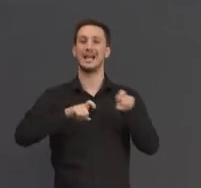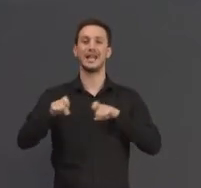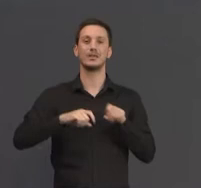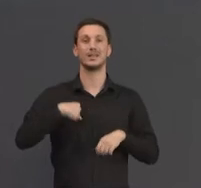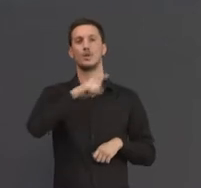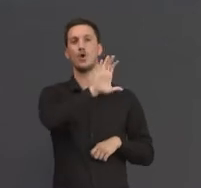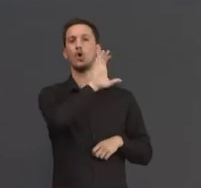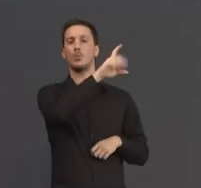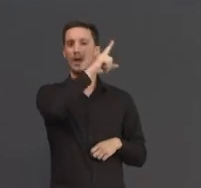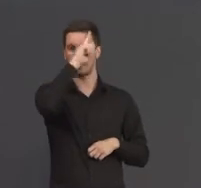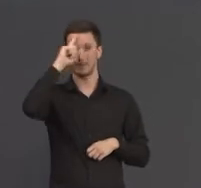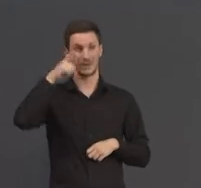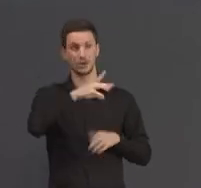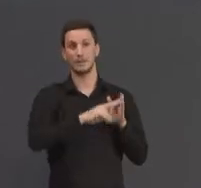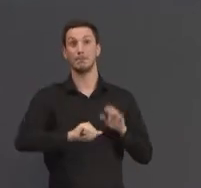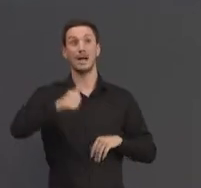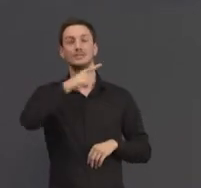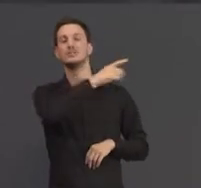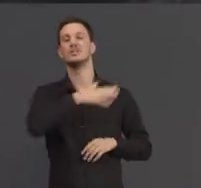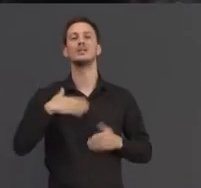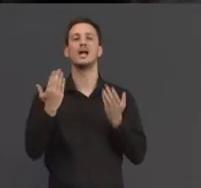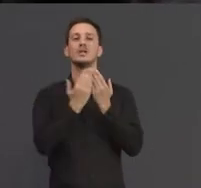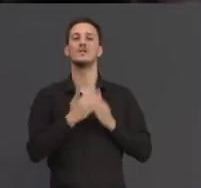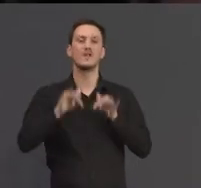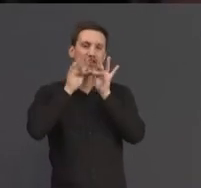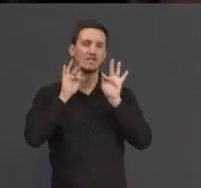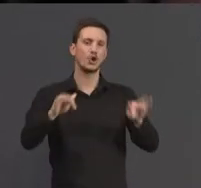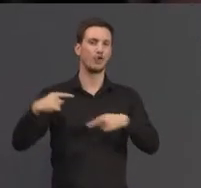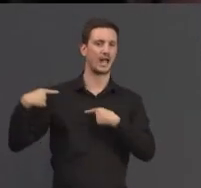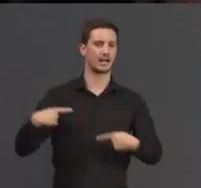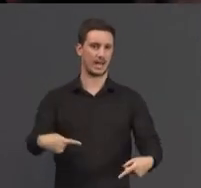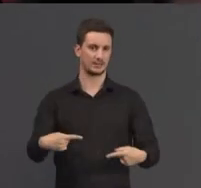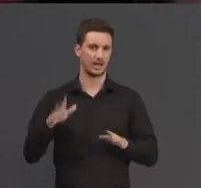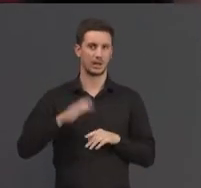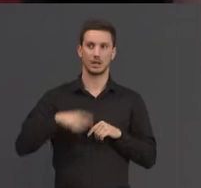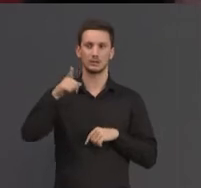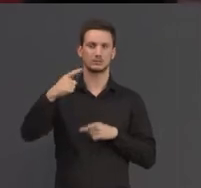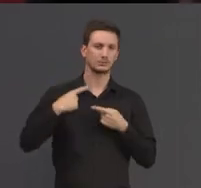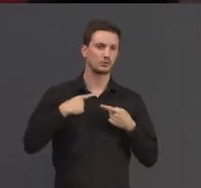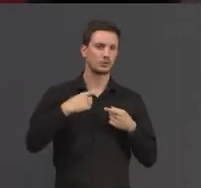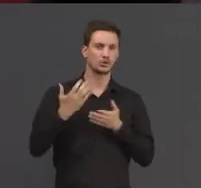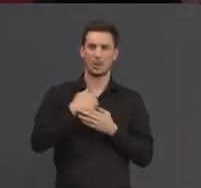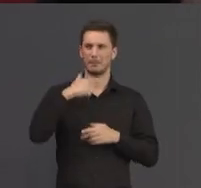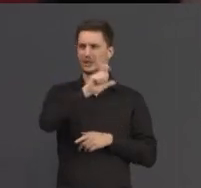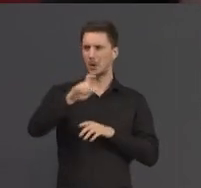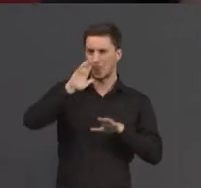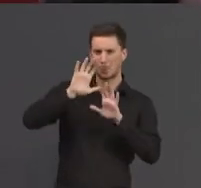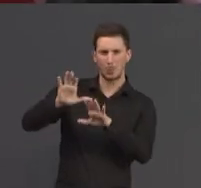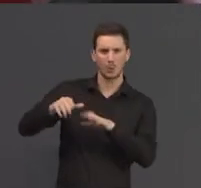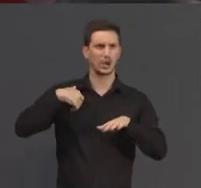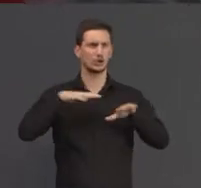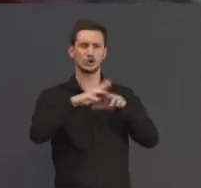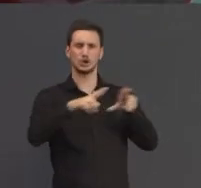a la Comunitat de Madrid vol estudiar filologia clàssica i es veu que ha rebut tot tipus de burles i crítiques a les